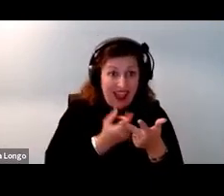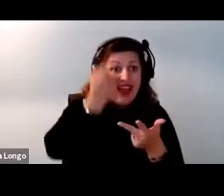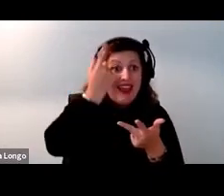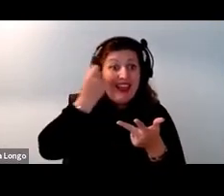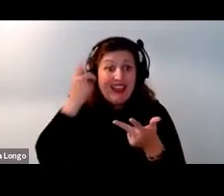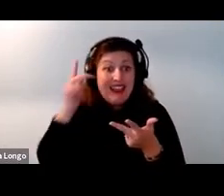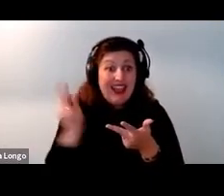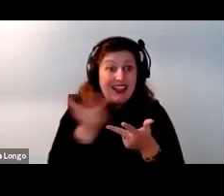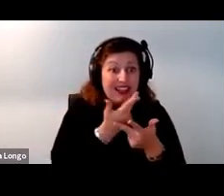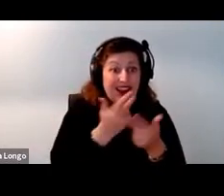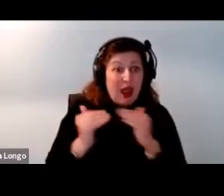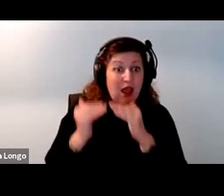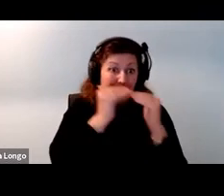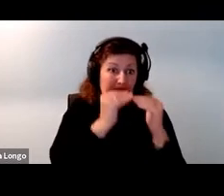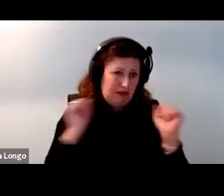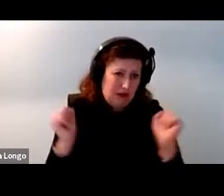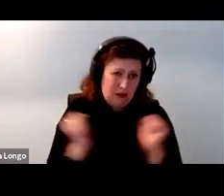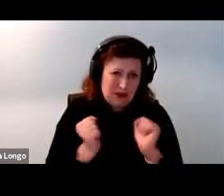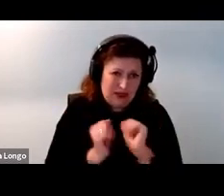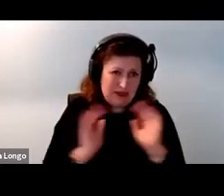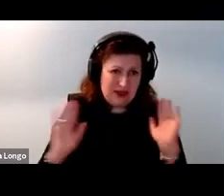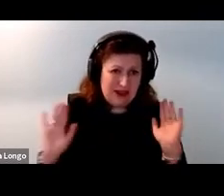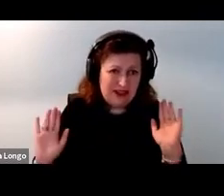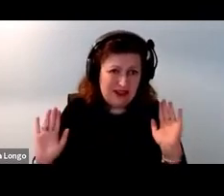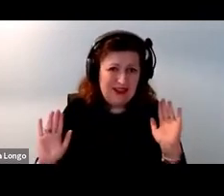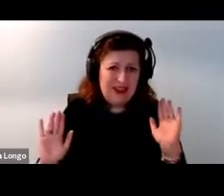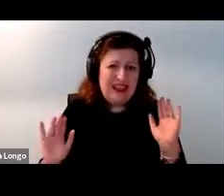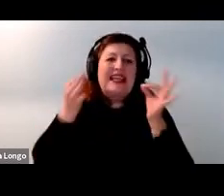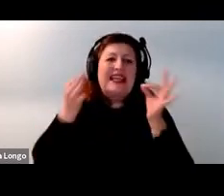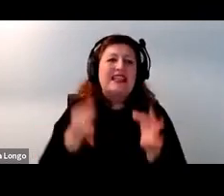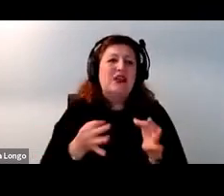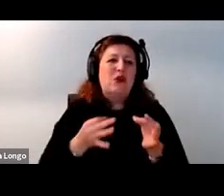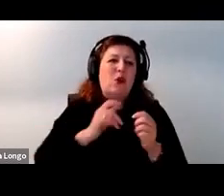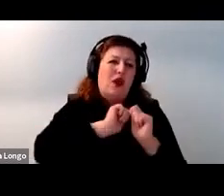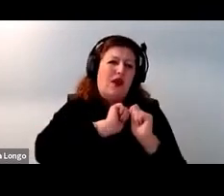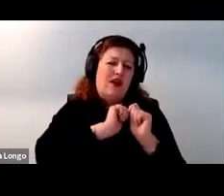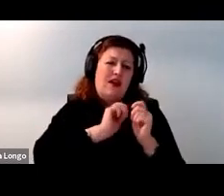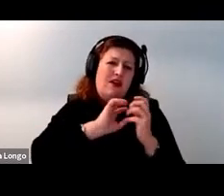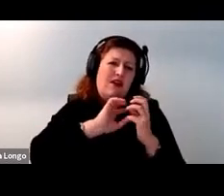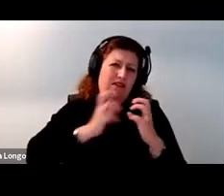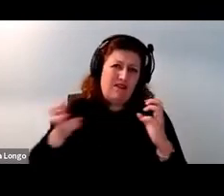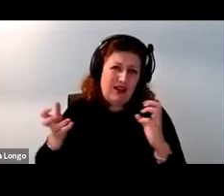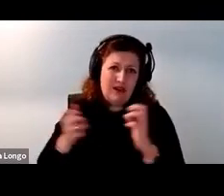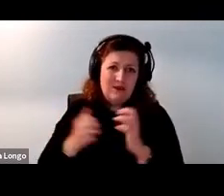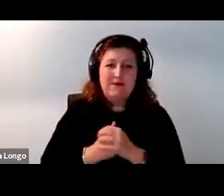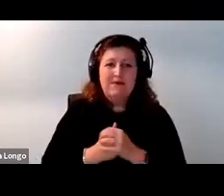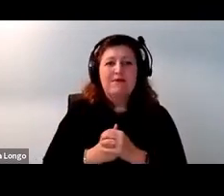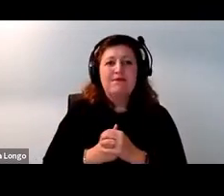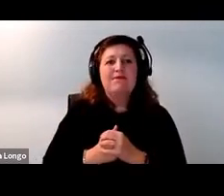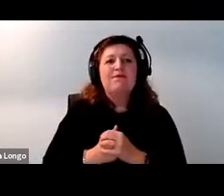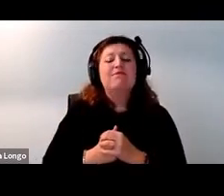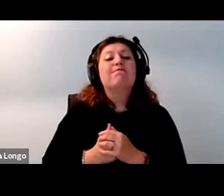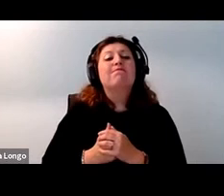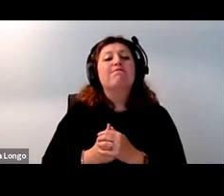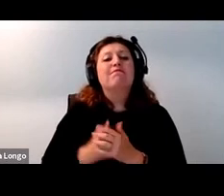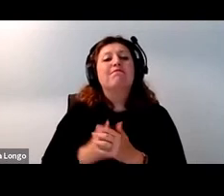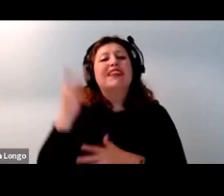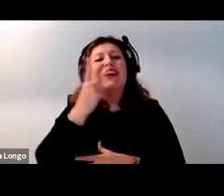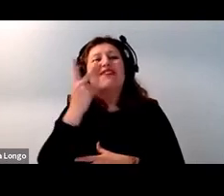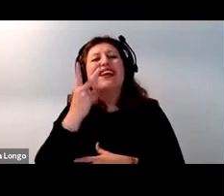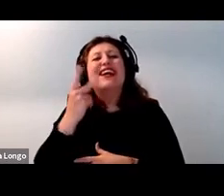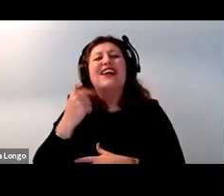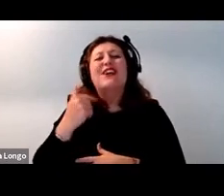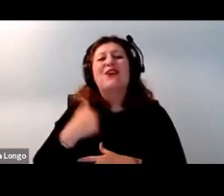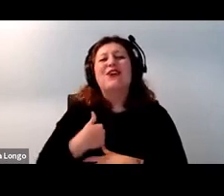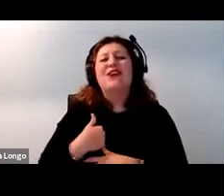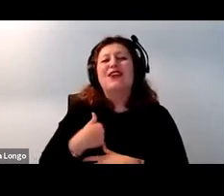avremo intanto una riflessione. Sentiamo basta, Federica, quando parli. Scusa, diciamo che